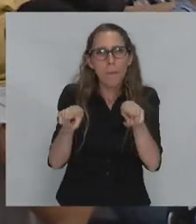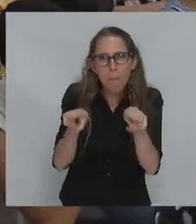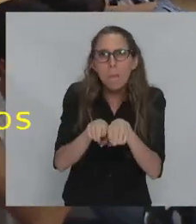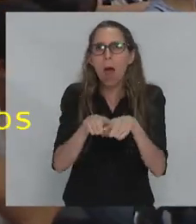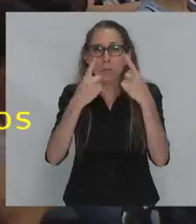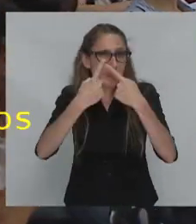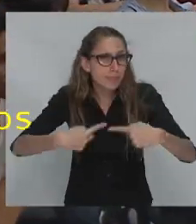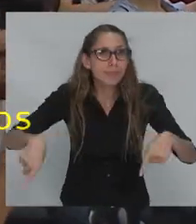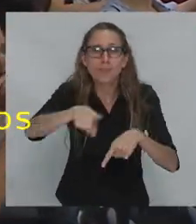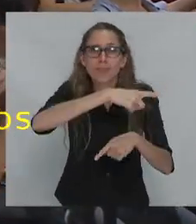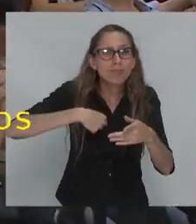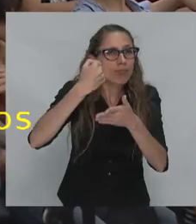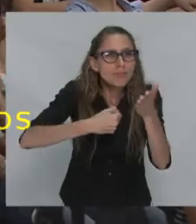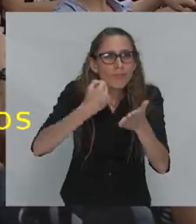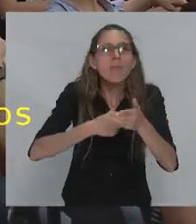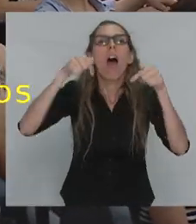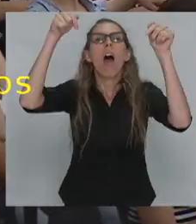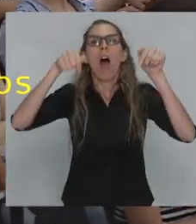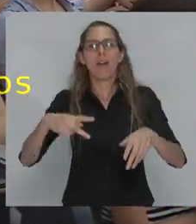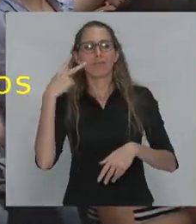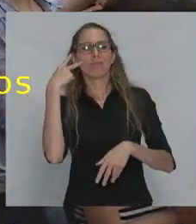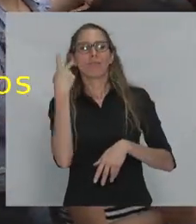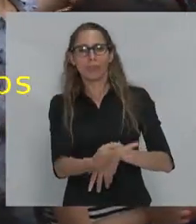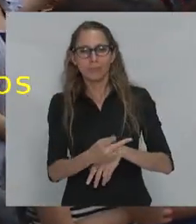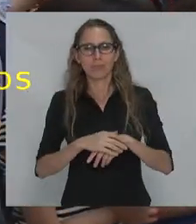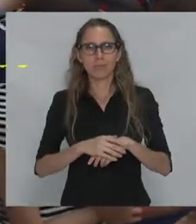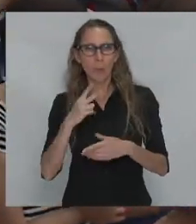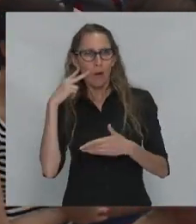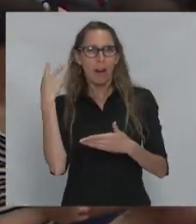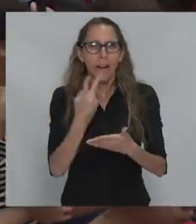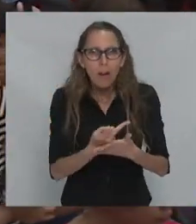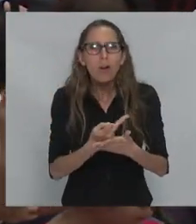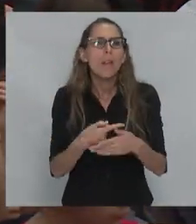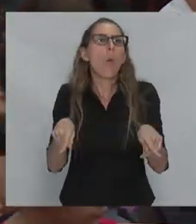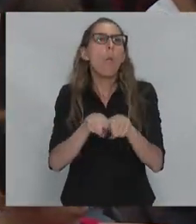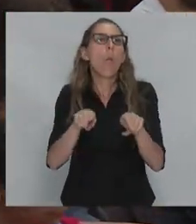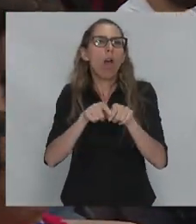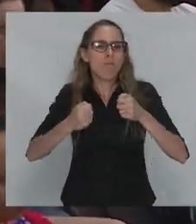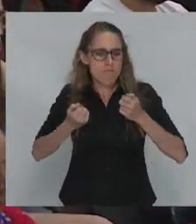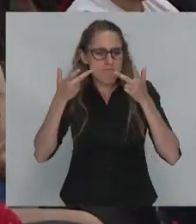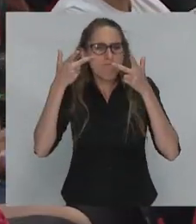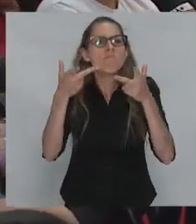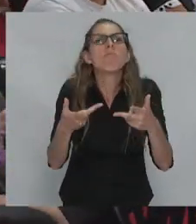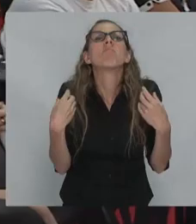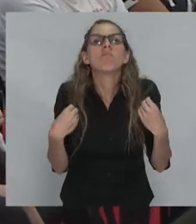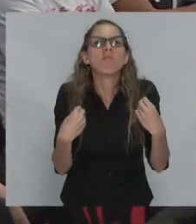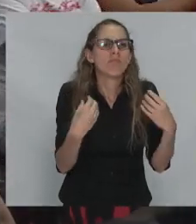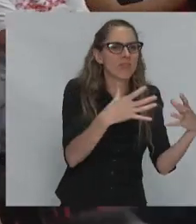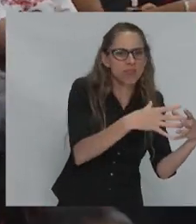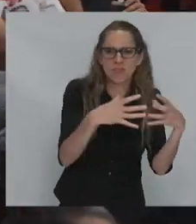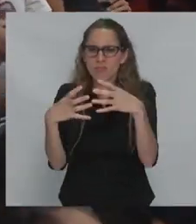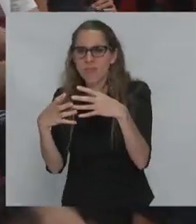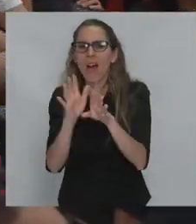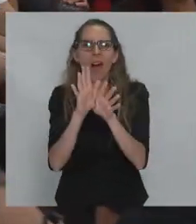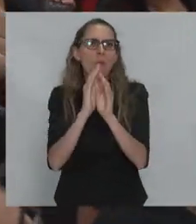dire ces deux parties au conflit sont égales. L'égalité est le cœur de la justice.